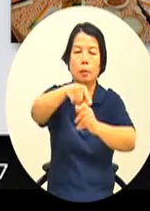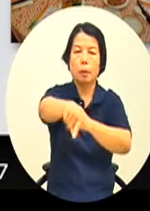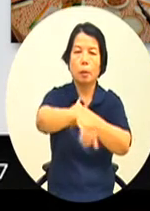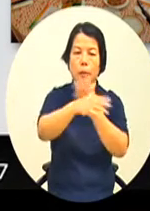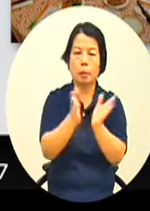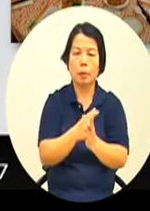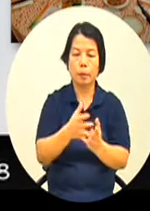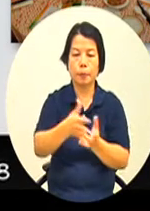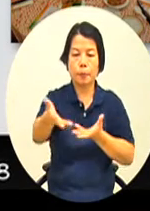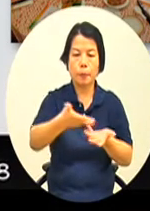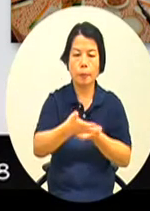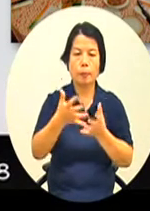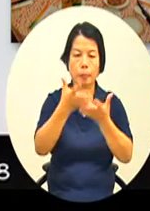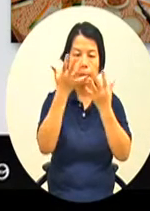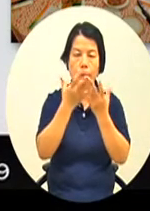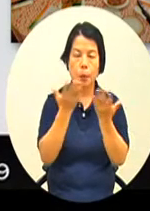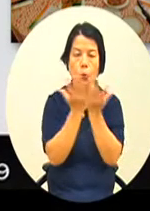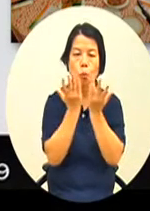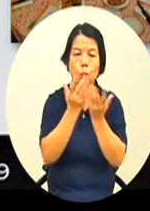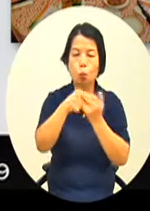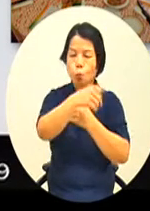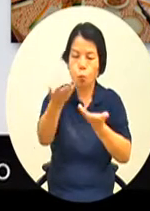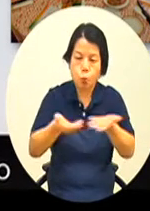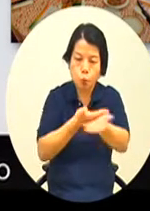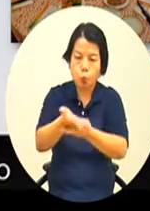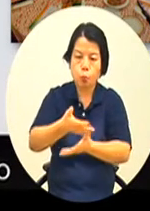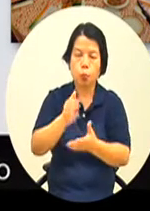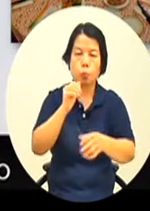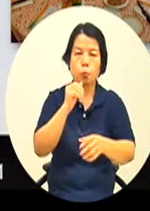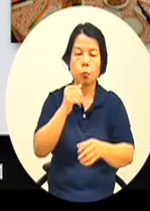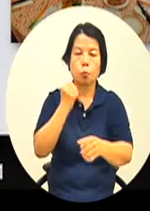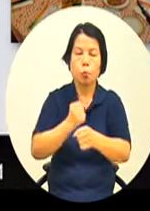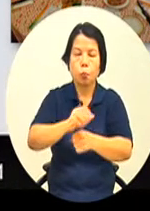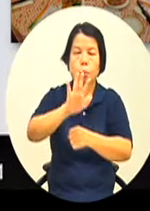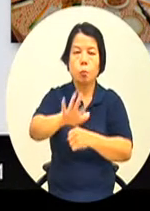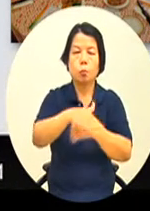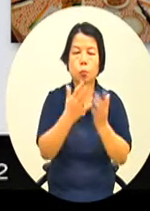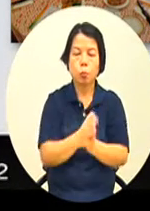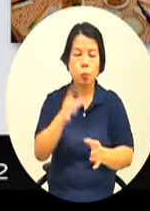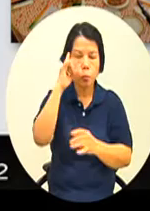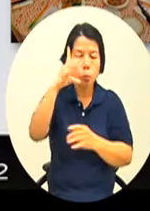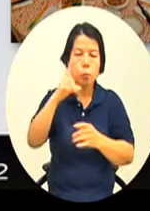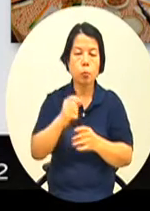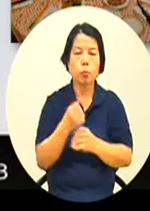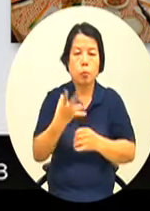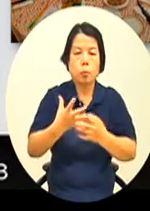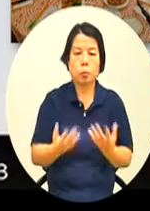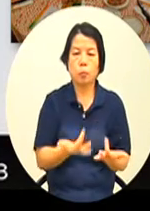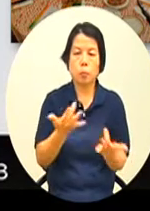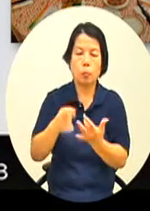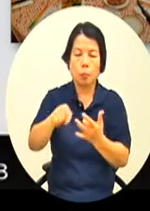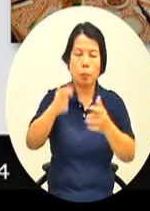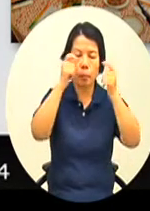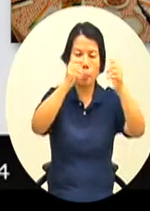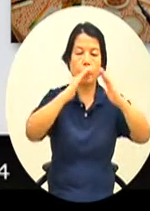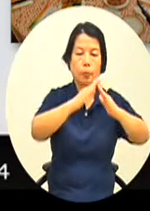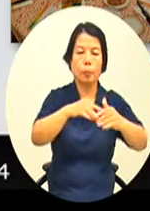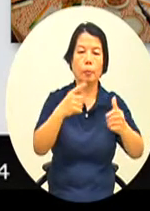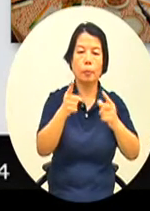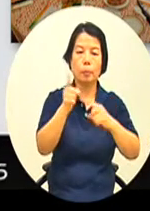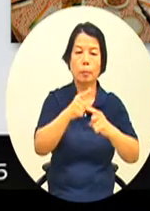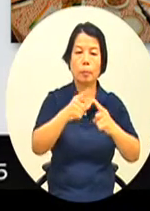至双方产业实习合作备忘录，让我们这个国际化以及创新产业哦，真正的影响了高雄这个城市人才的培育